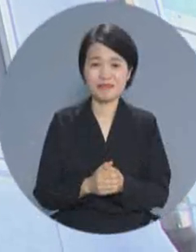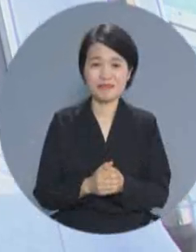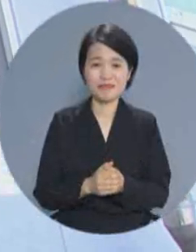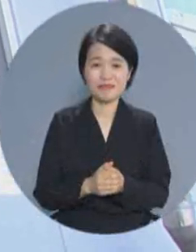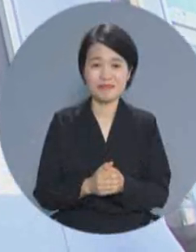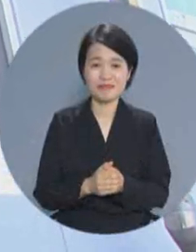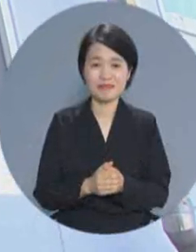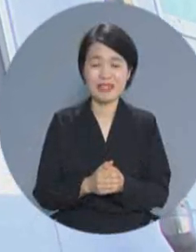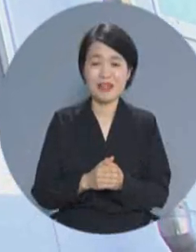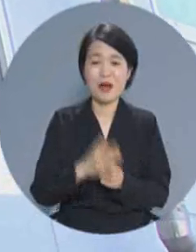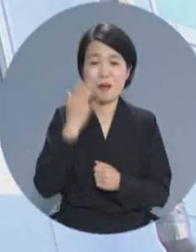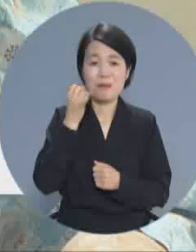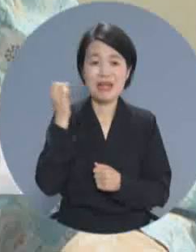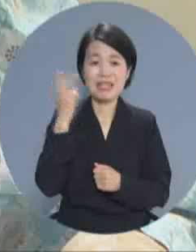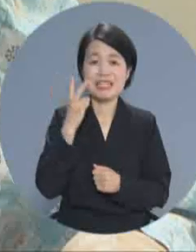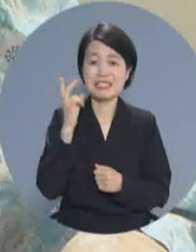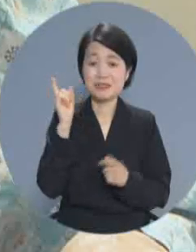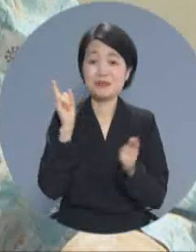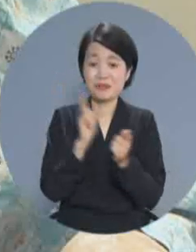다녀올게요.